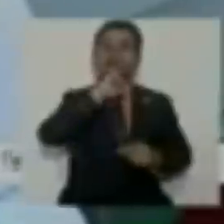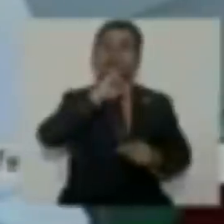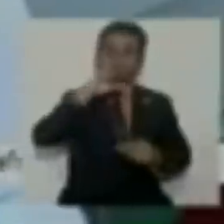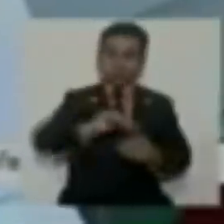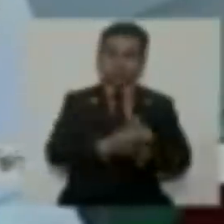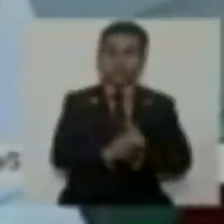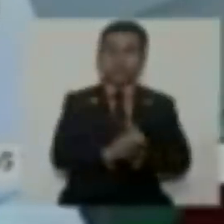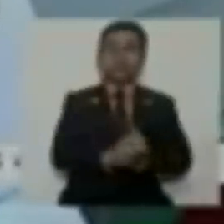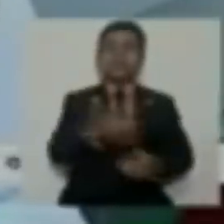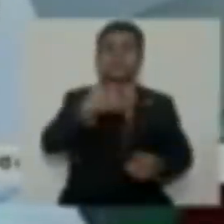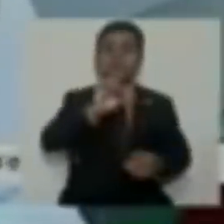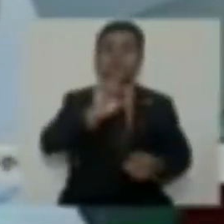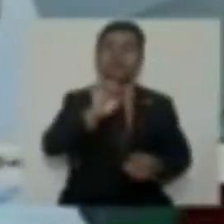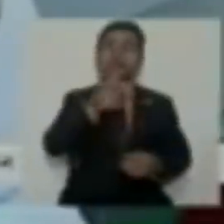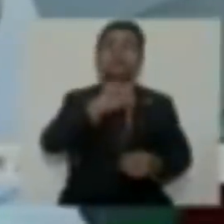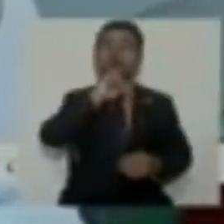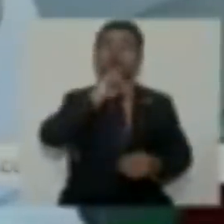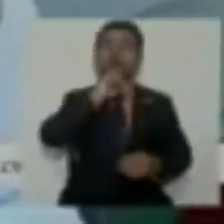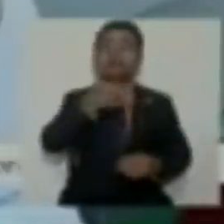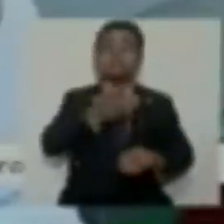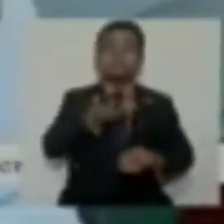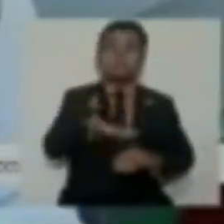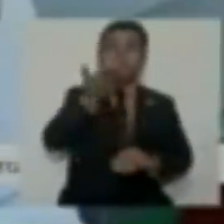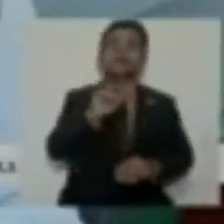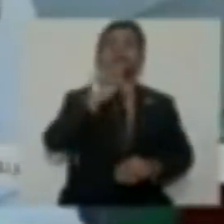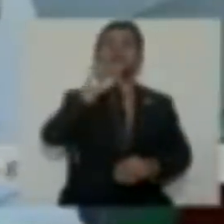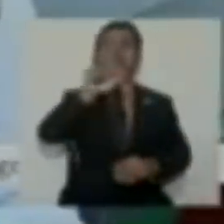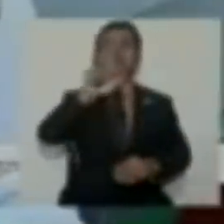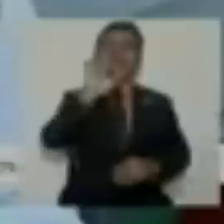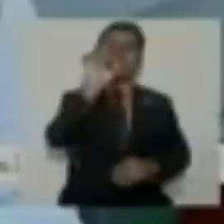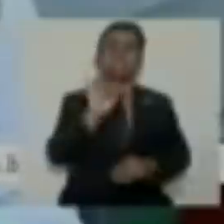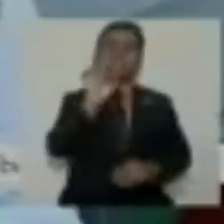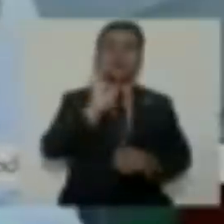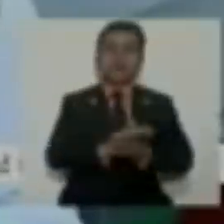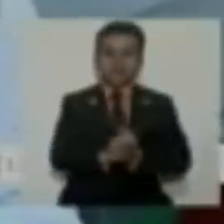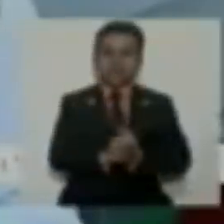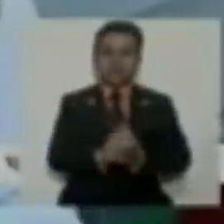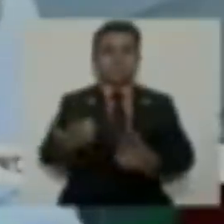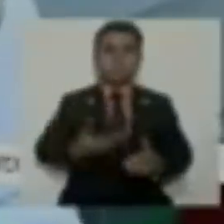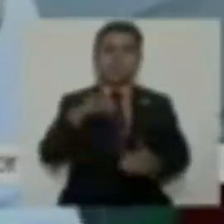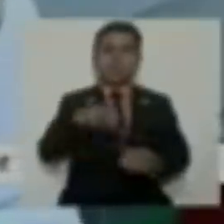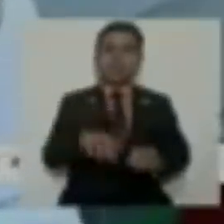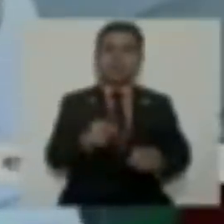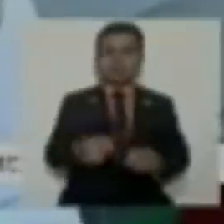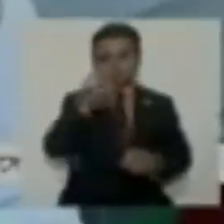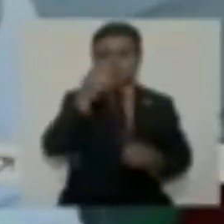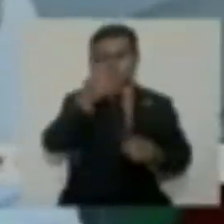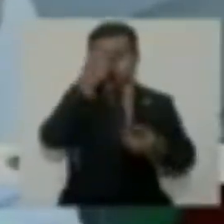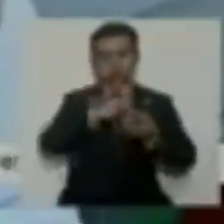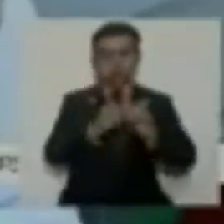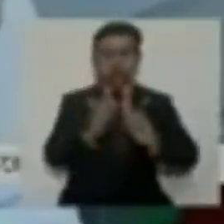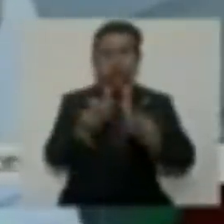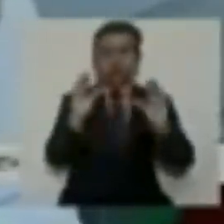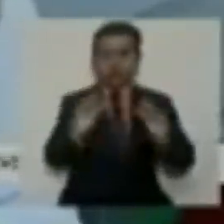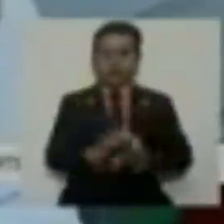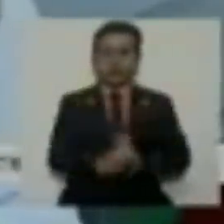আশীর্বাদ। বর্তমানে সব হাসপাতালে ট্রিটমেন্ট গাইড দেওয়া হয়েছে, পিপি সংকট